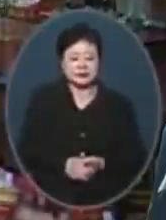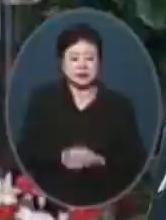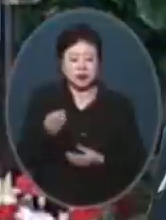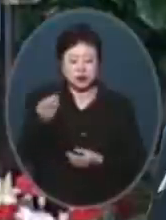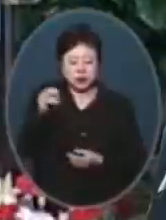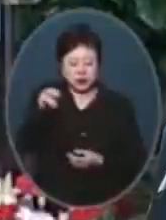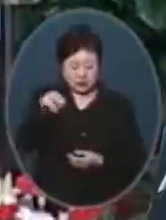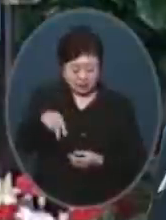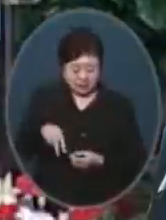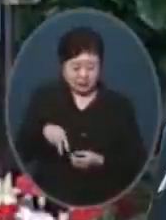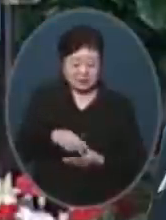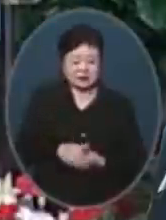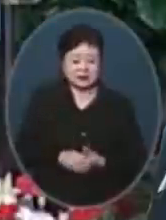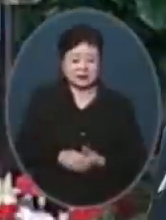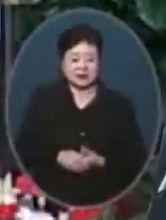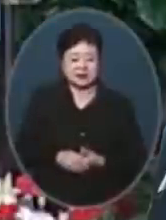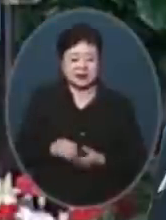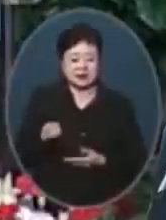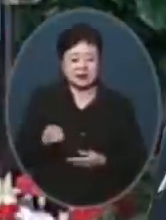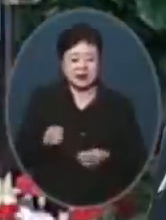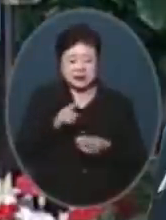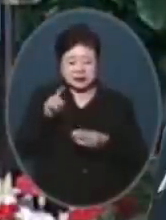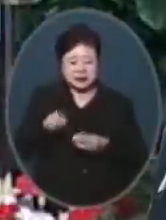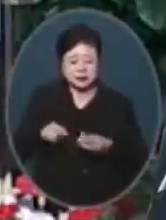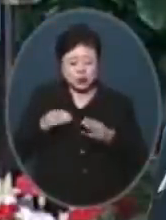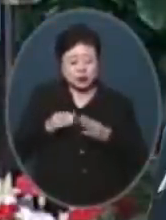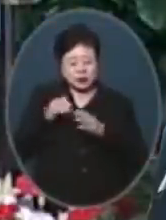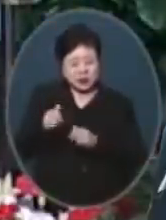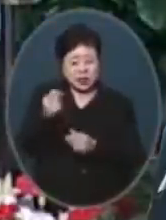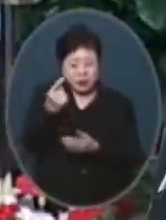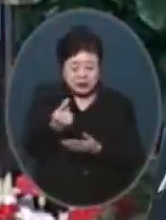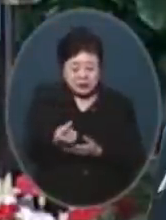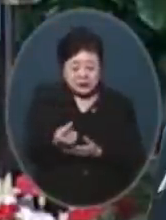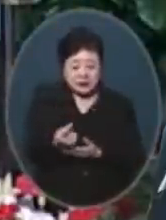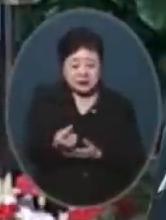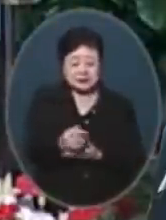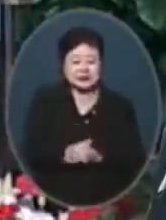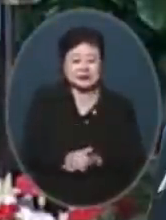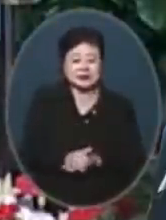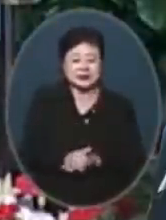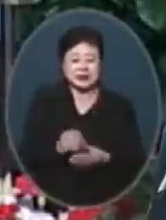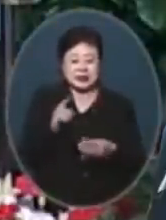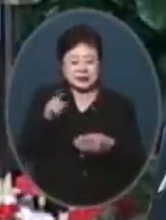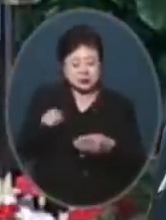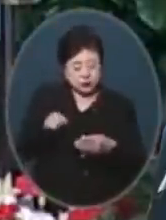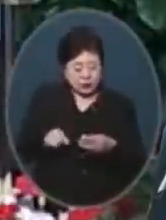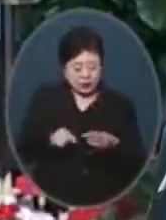롯은 삼촌 따라서 왔다가 삼촌에게